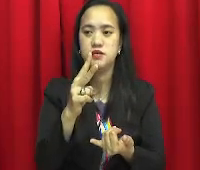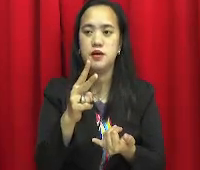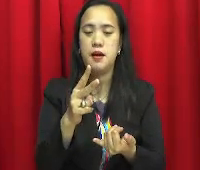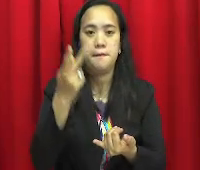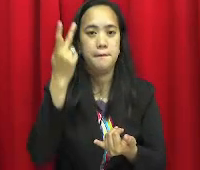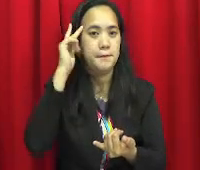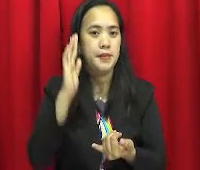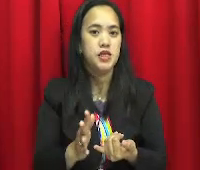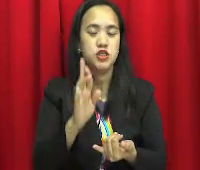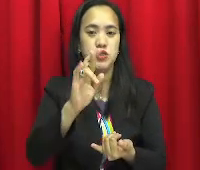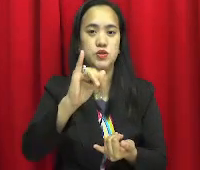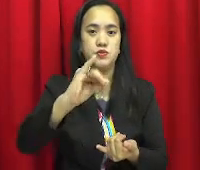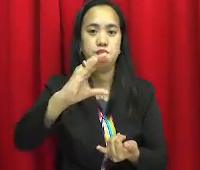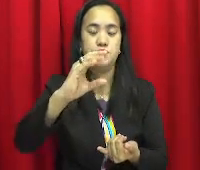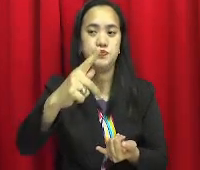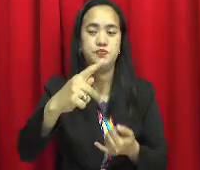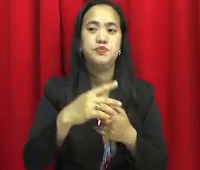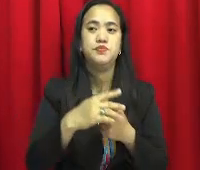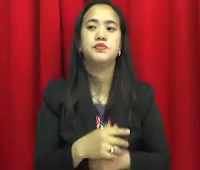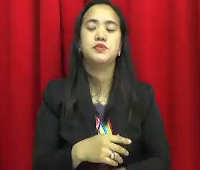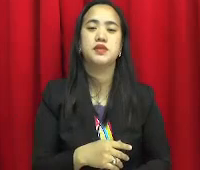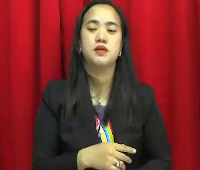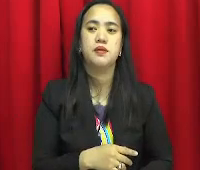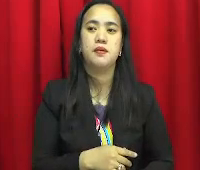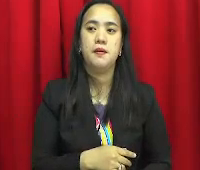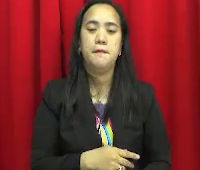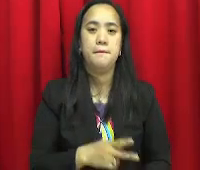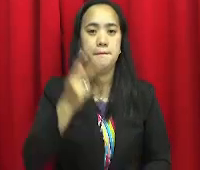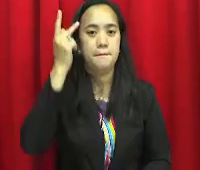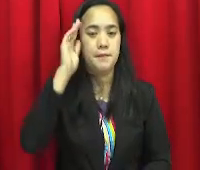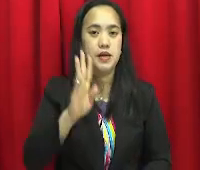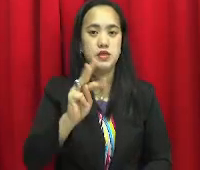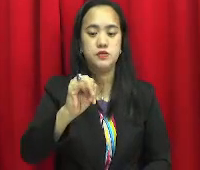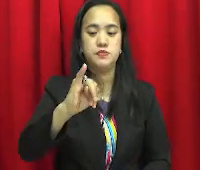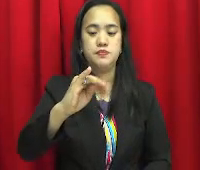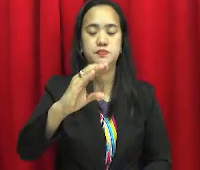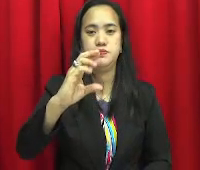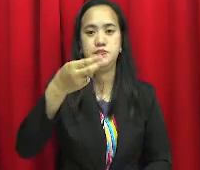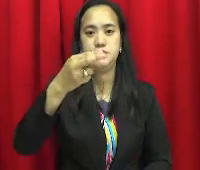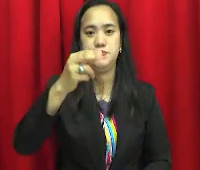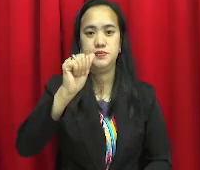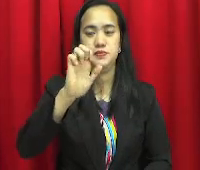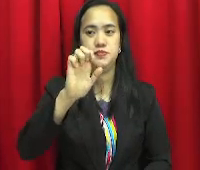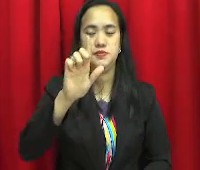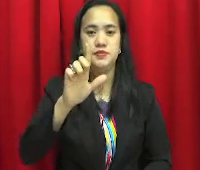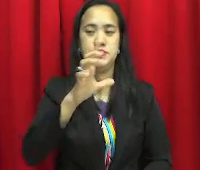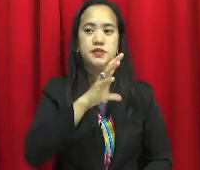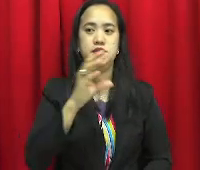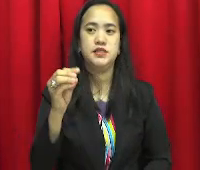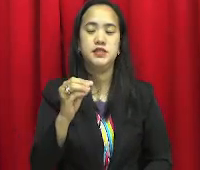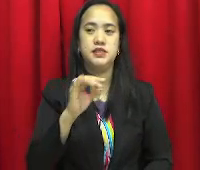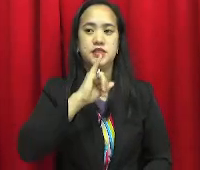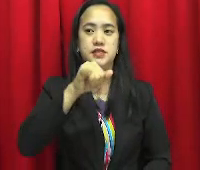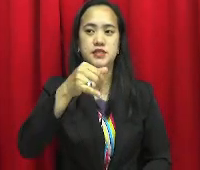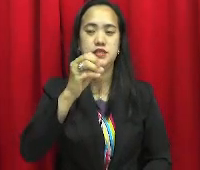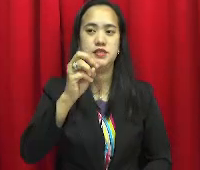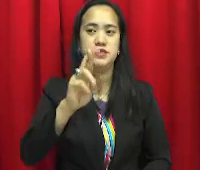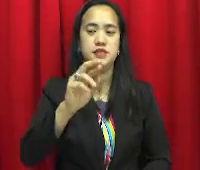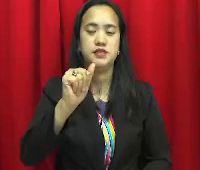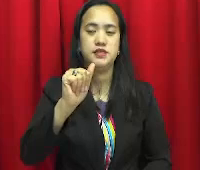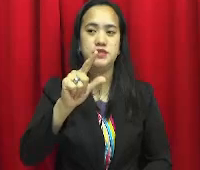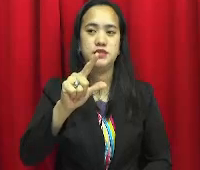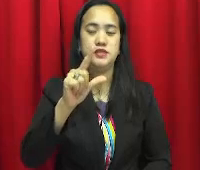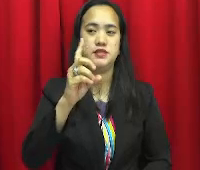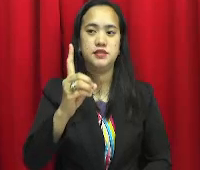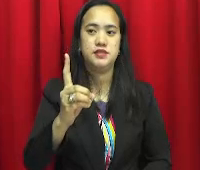Rick Belmonte. Si oh, nandiyan si Rick. Yeah. Opo, at si Pastor Michael Dumenden. Oh, and amen. Sabi ni Gerald, special shout